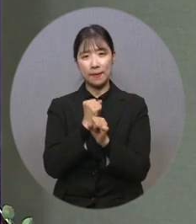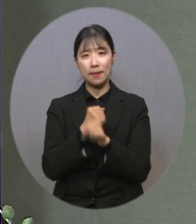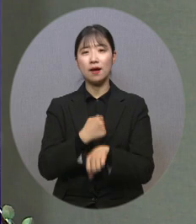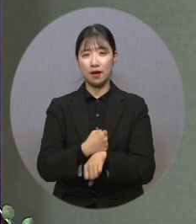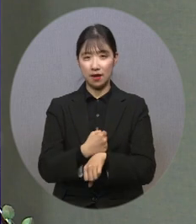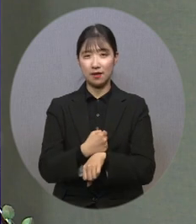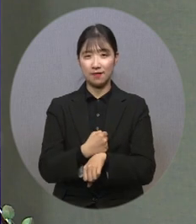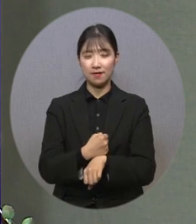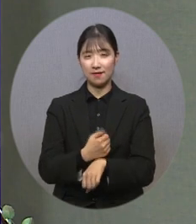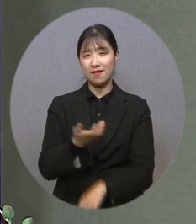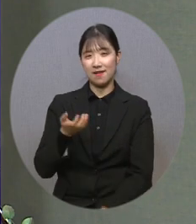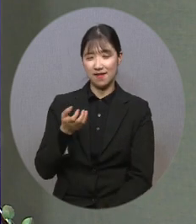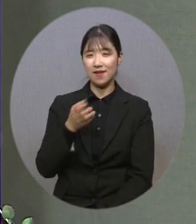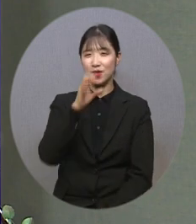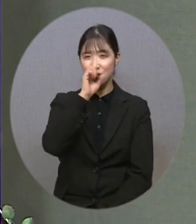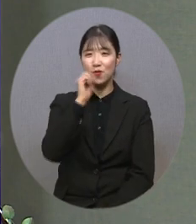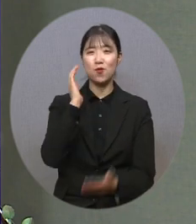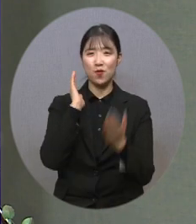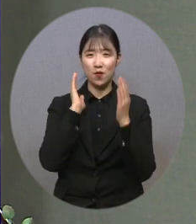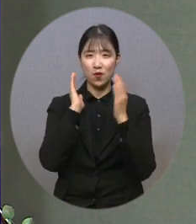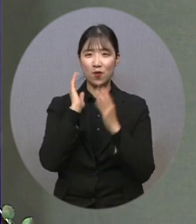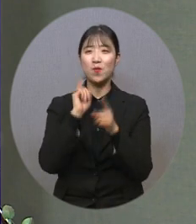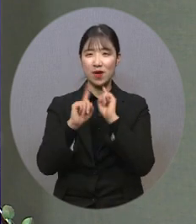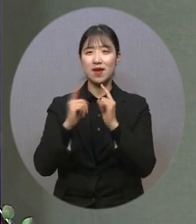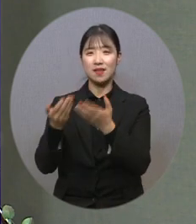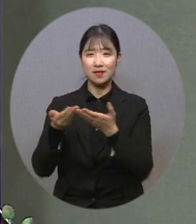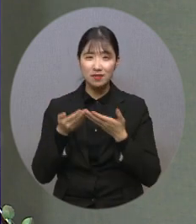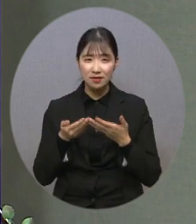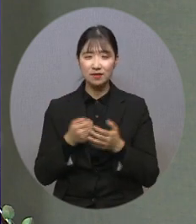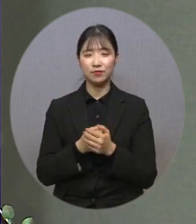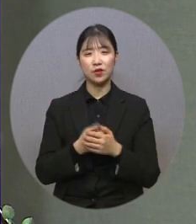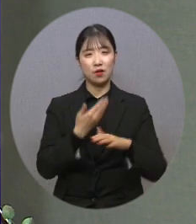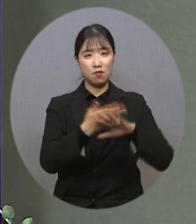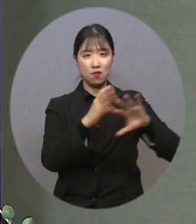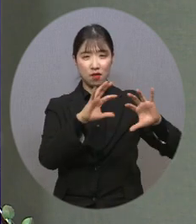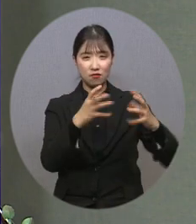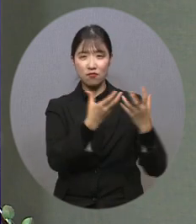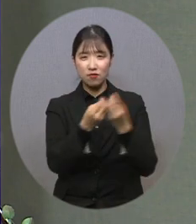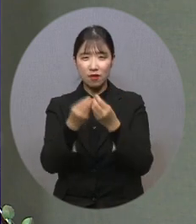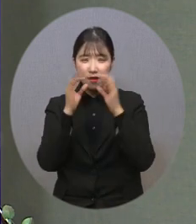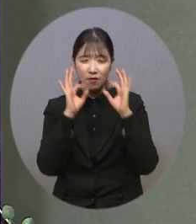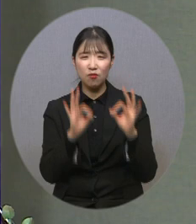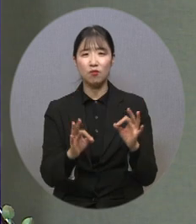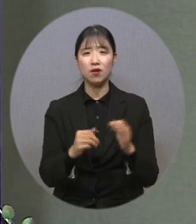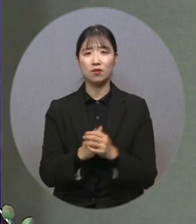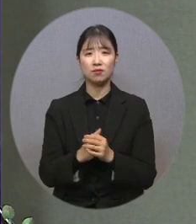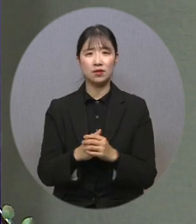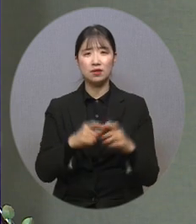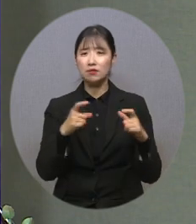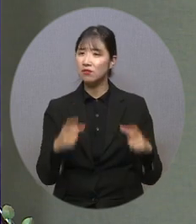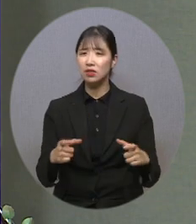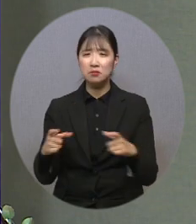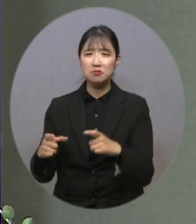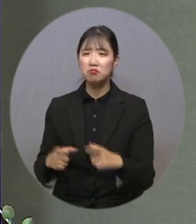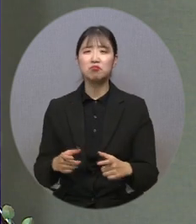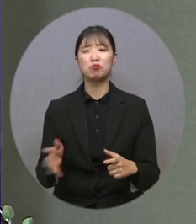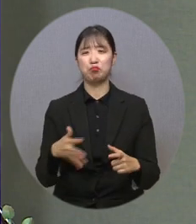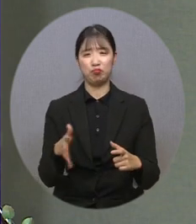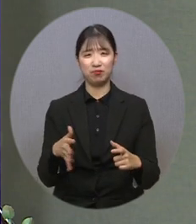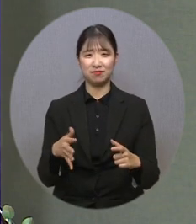네. 아까 지금 좋은 얘기 하셨지만은 외국의 사례를 보면은 네. 무슨 지역이 없어요.